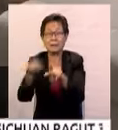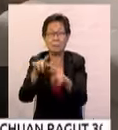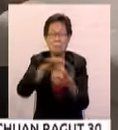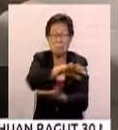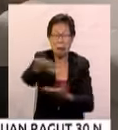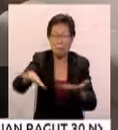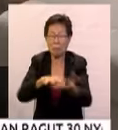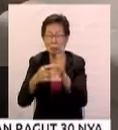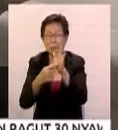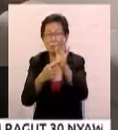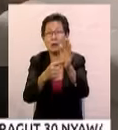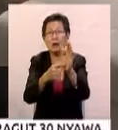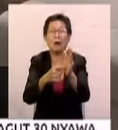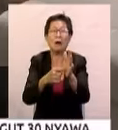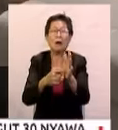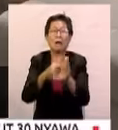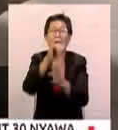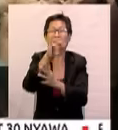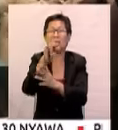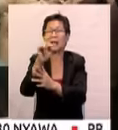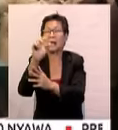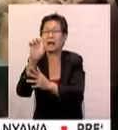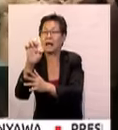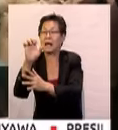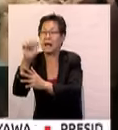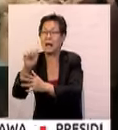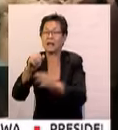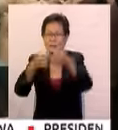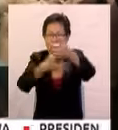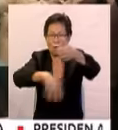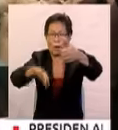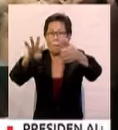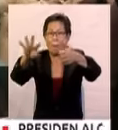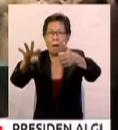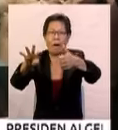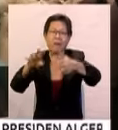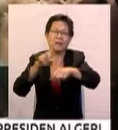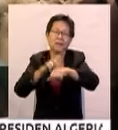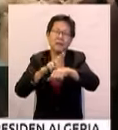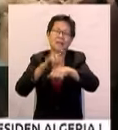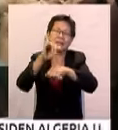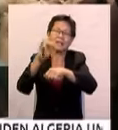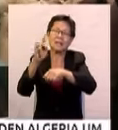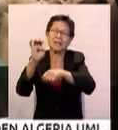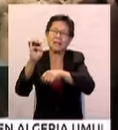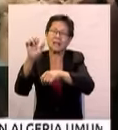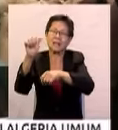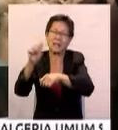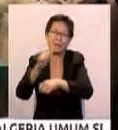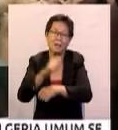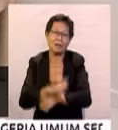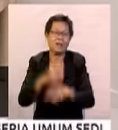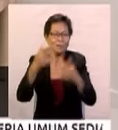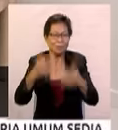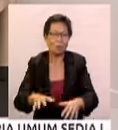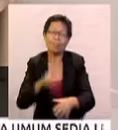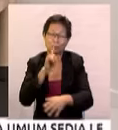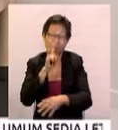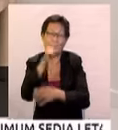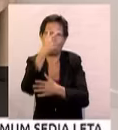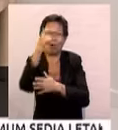dia menggambarkan IKEA cawangan keempat itu dengan caption "Rape Scene di IKEA". Agak keterlaluan, namun itulah hakikatnya